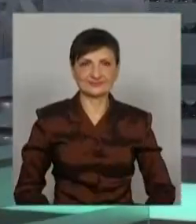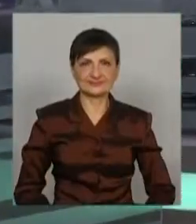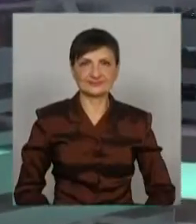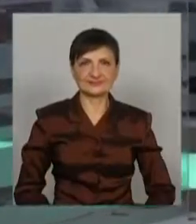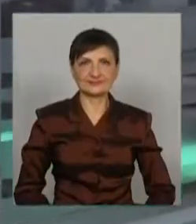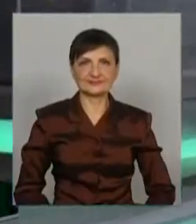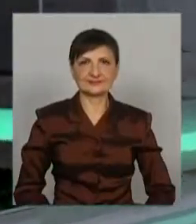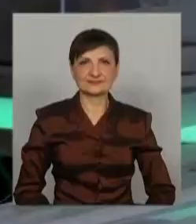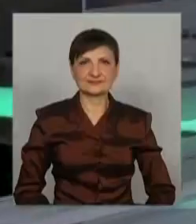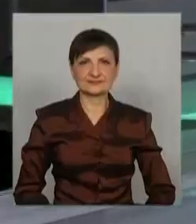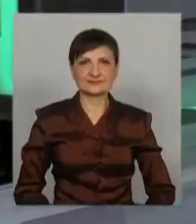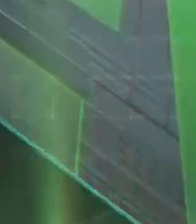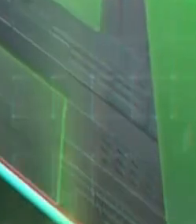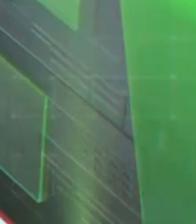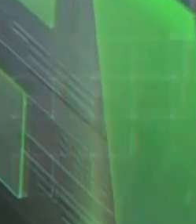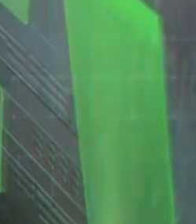встречи